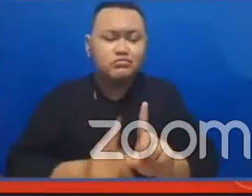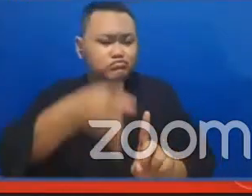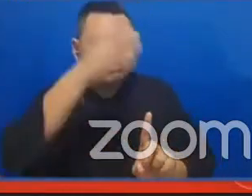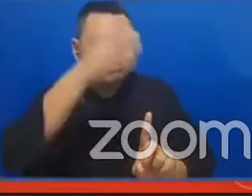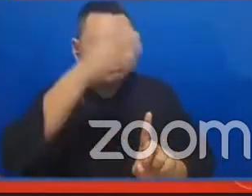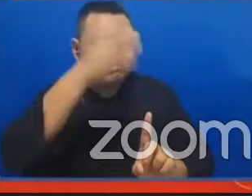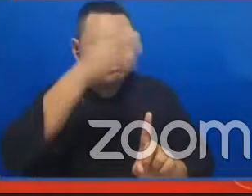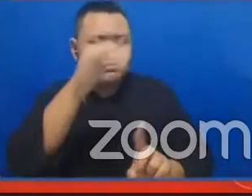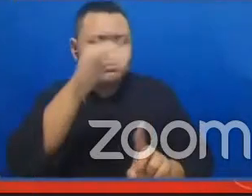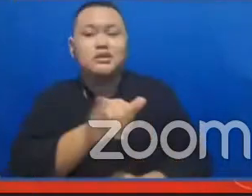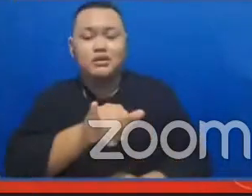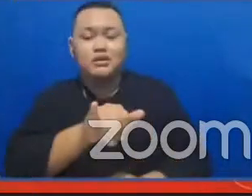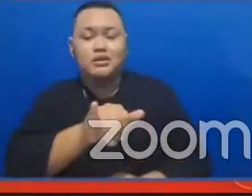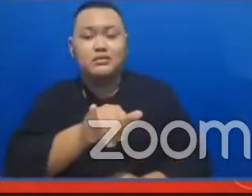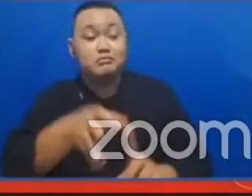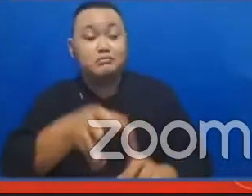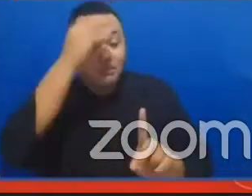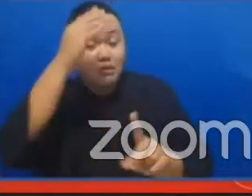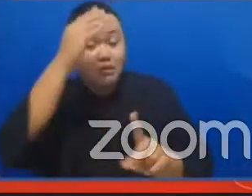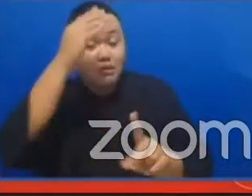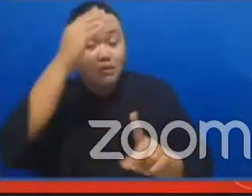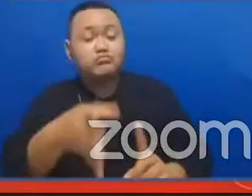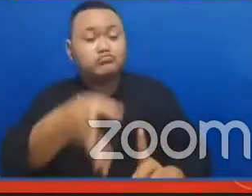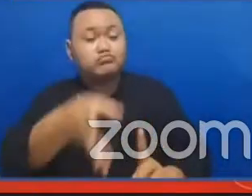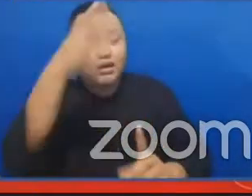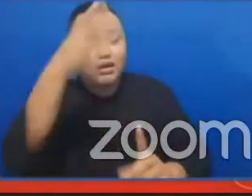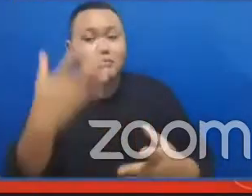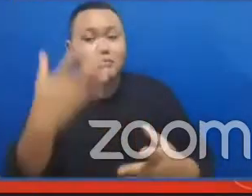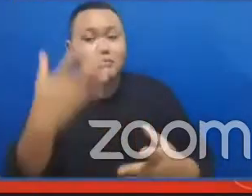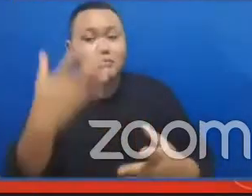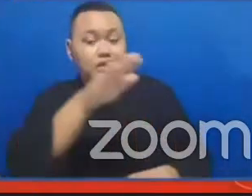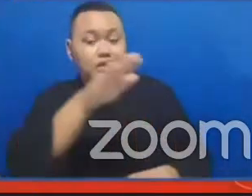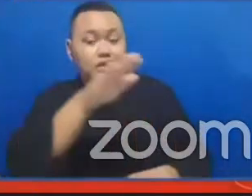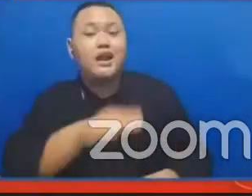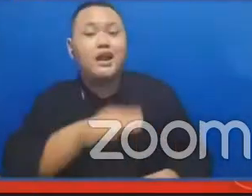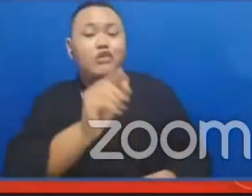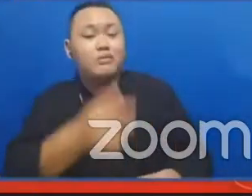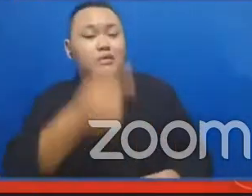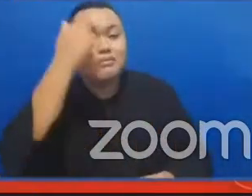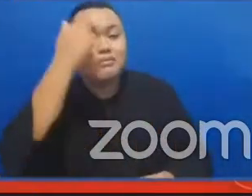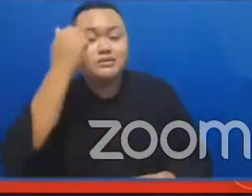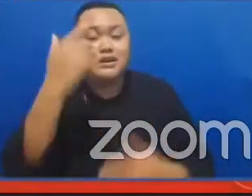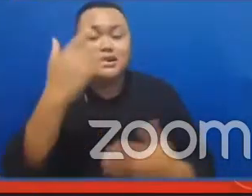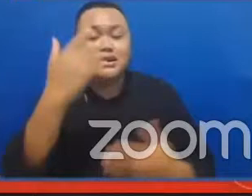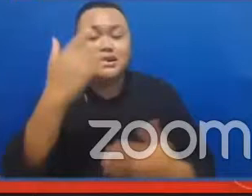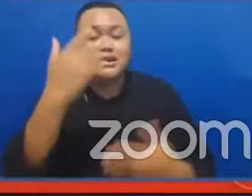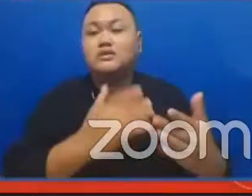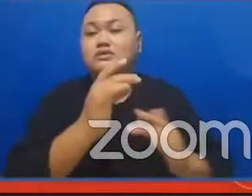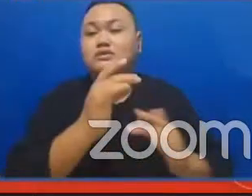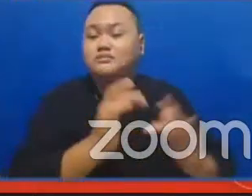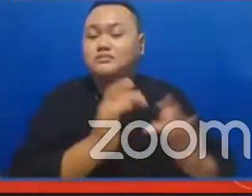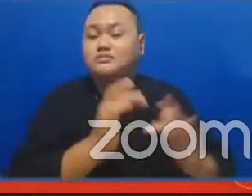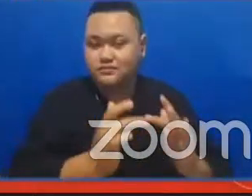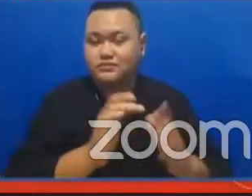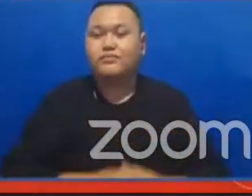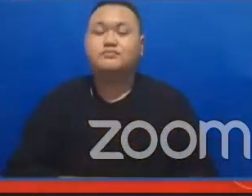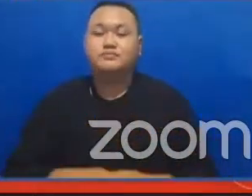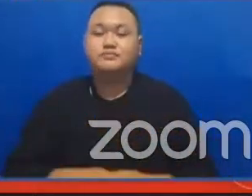memahami bagaimana anak-anak kita belajar di era digital. Tujuan lain juga kita